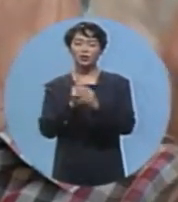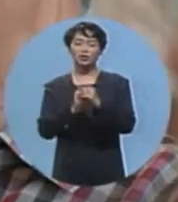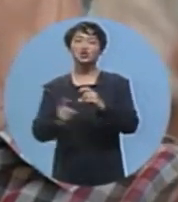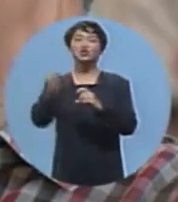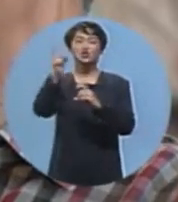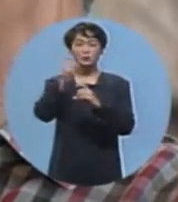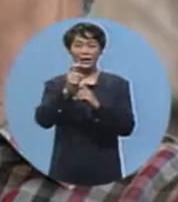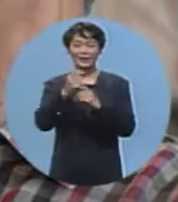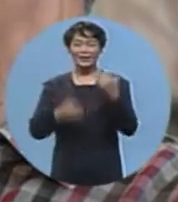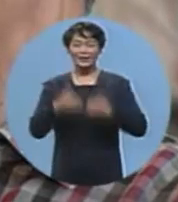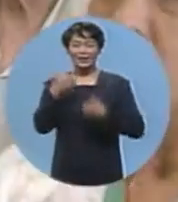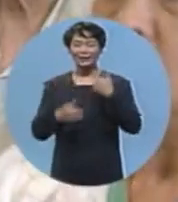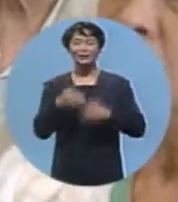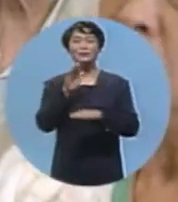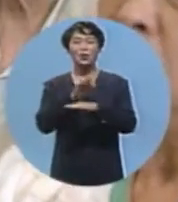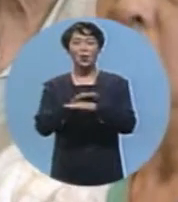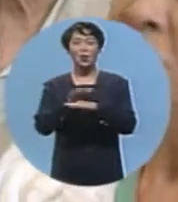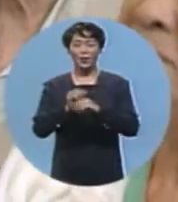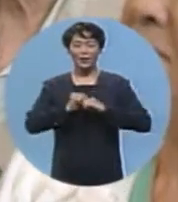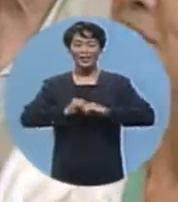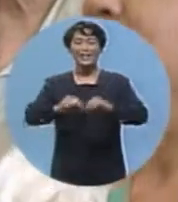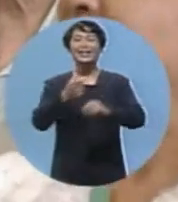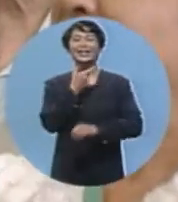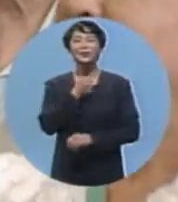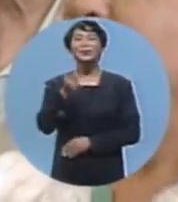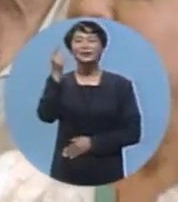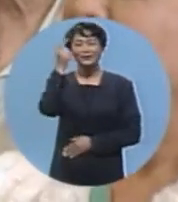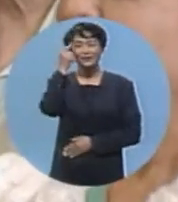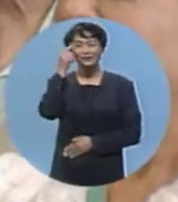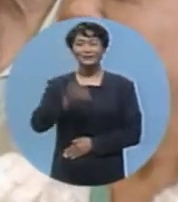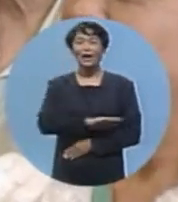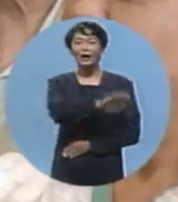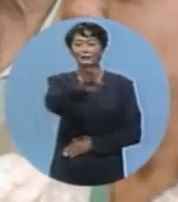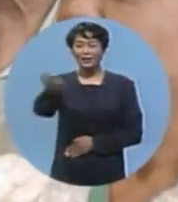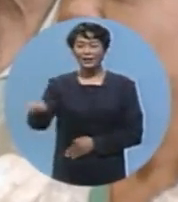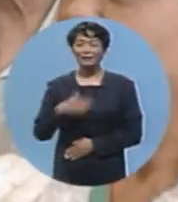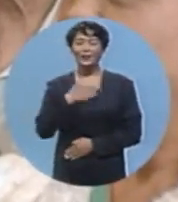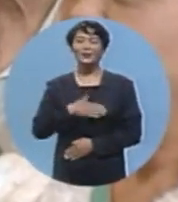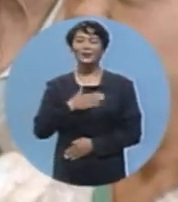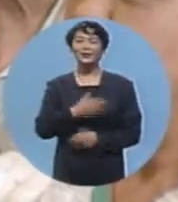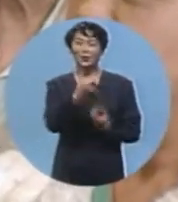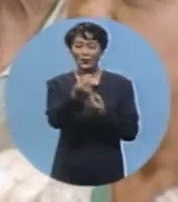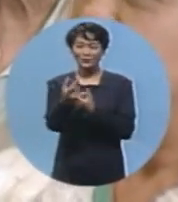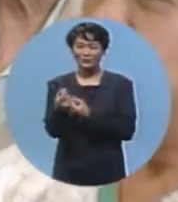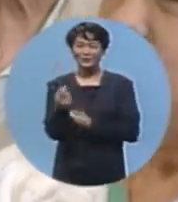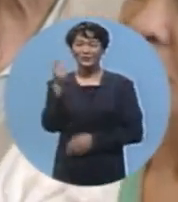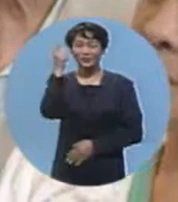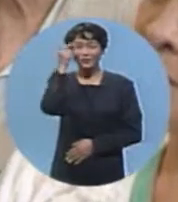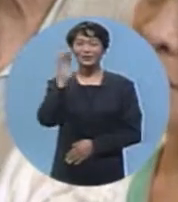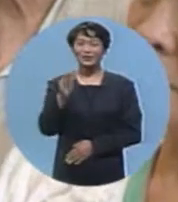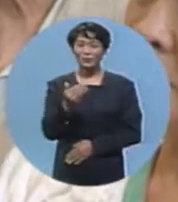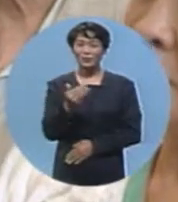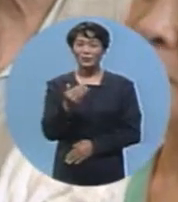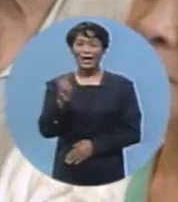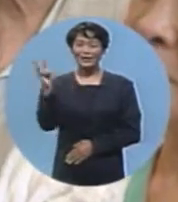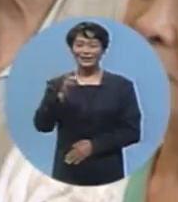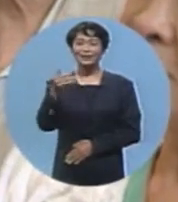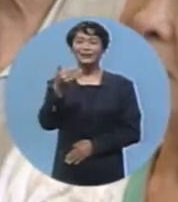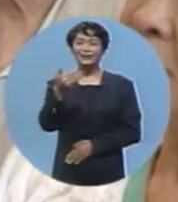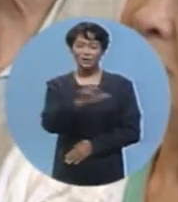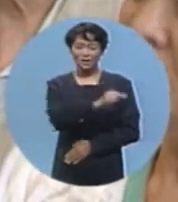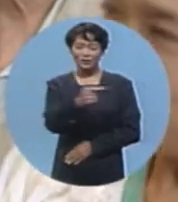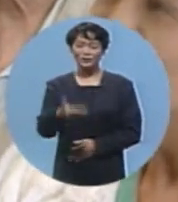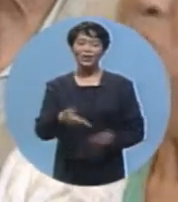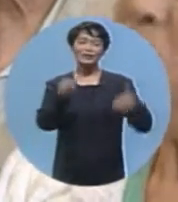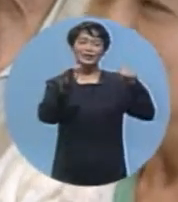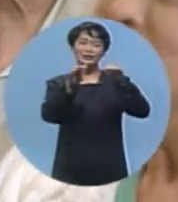しむ方をやりたいとこう思うんです。で皆さんもご存知だと思いますが、杉並区にはいろんな施設があるんですね。また